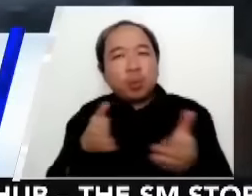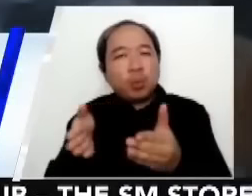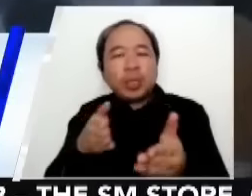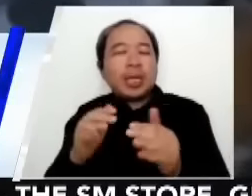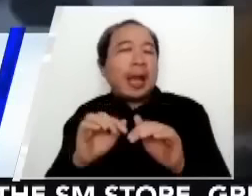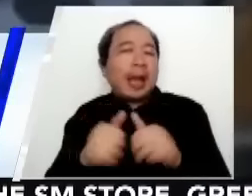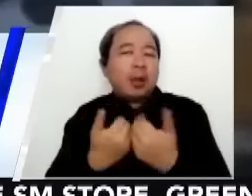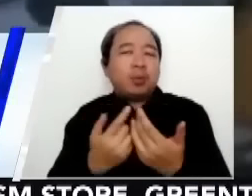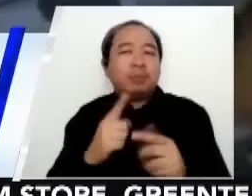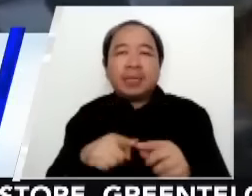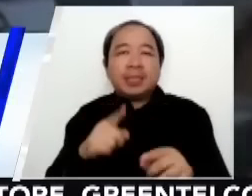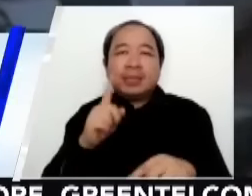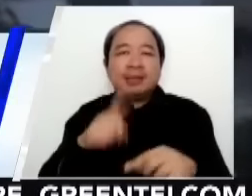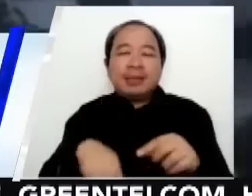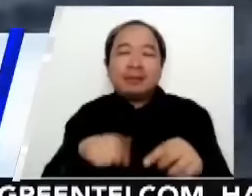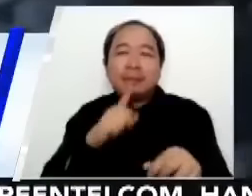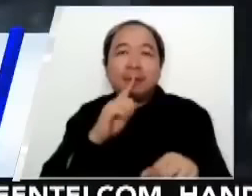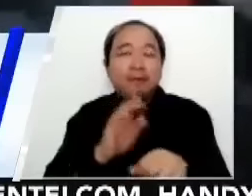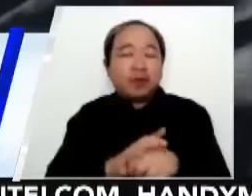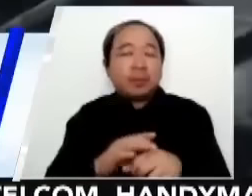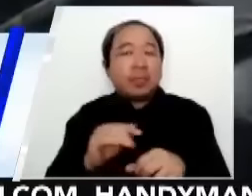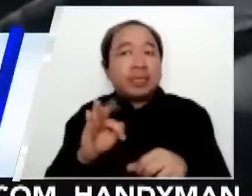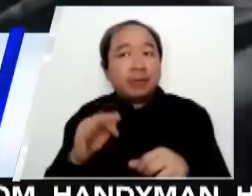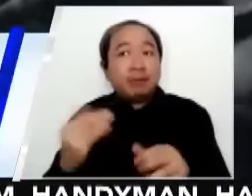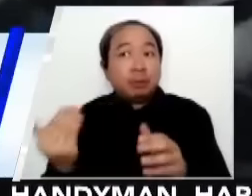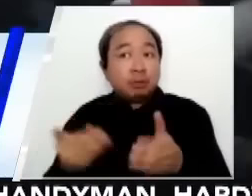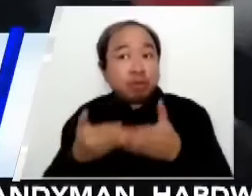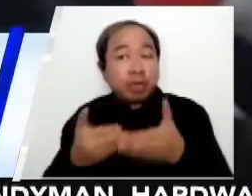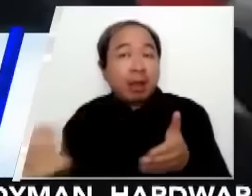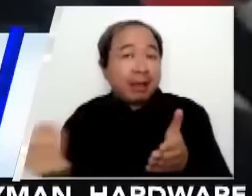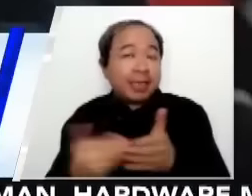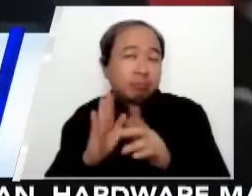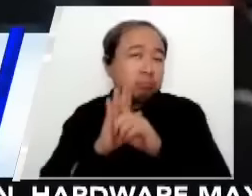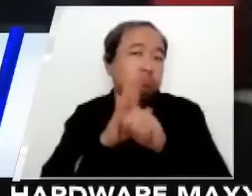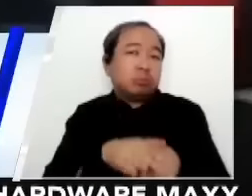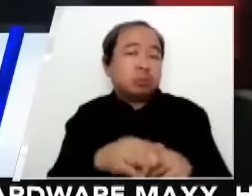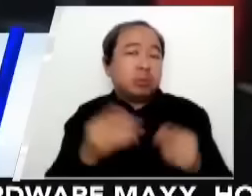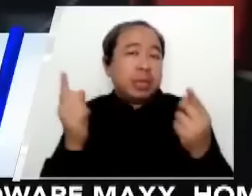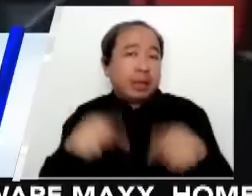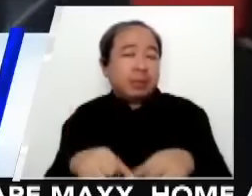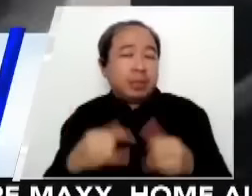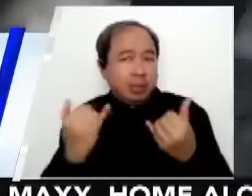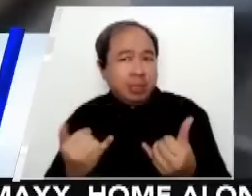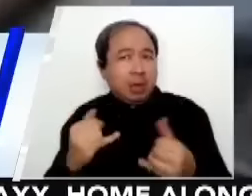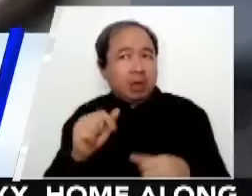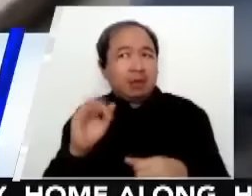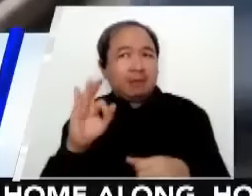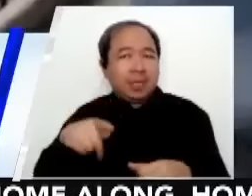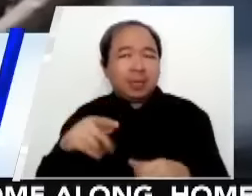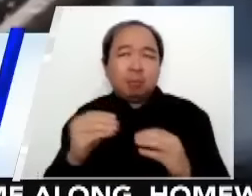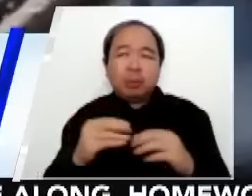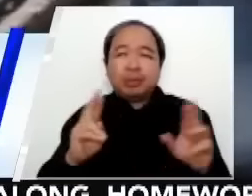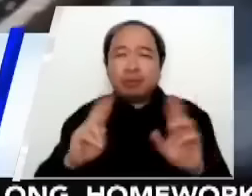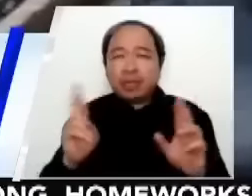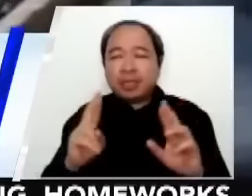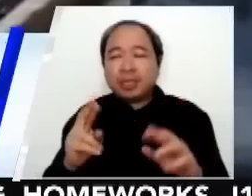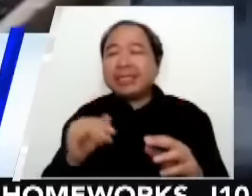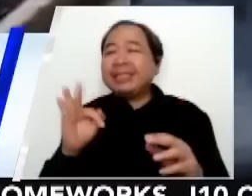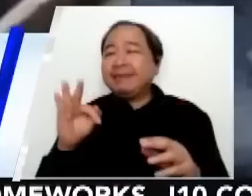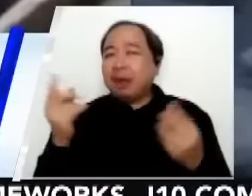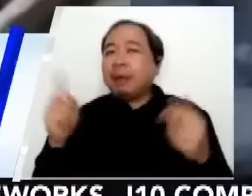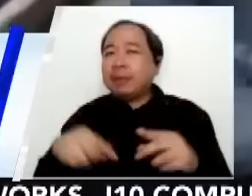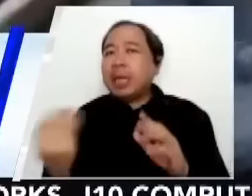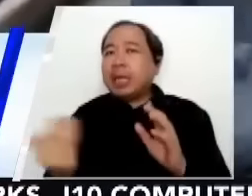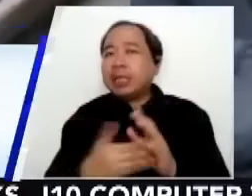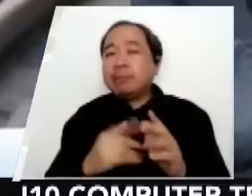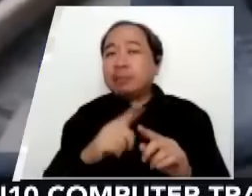na mauulit ang ganitong panggigipit ng China, sabi ng AFP, mas handa ito kung sakali. Gayunman, hindi raw mauuna ang Pilipinas